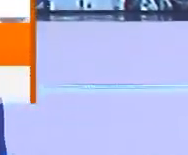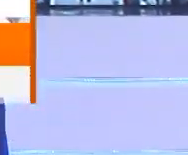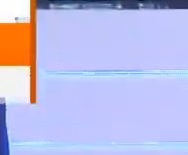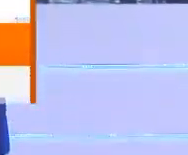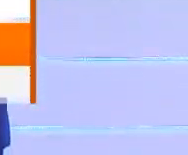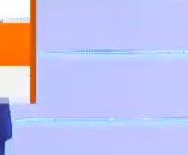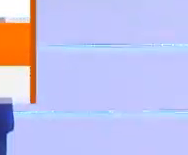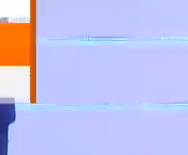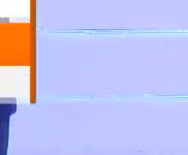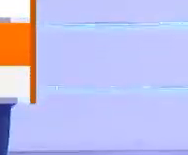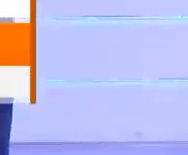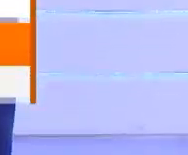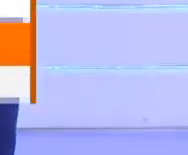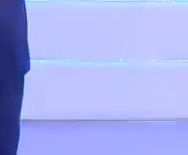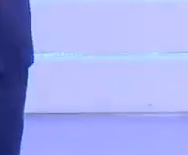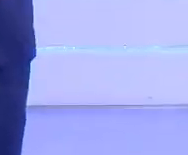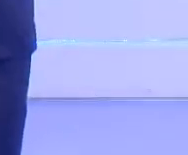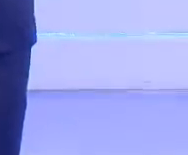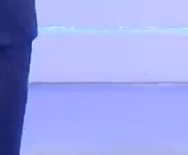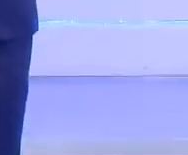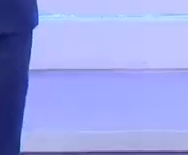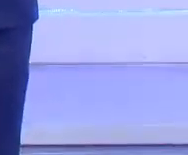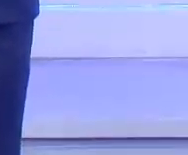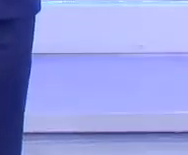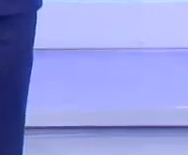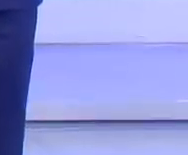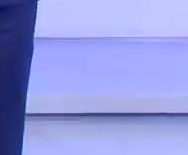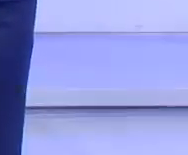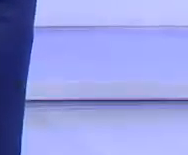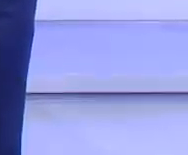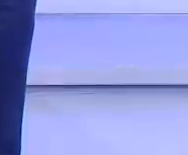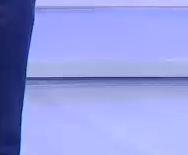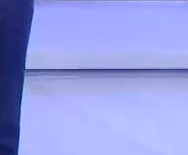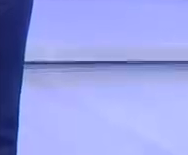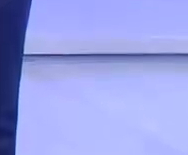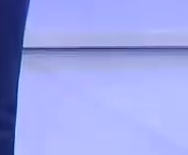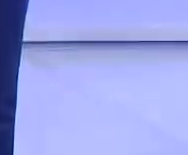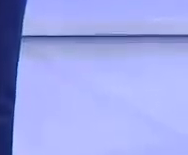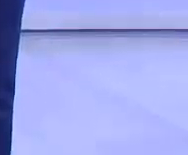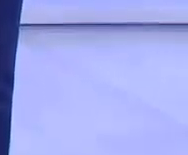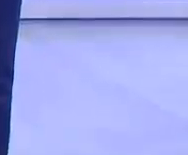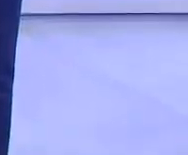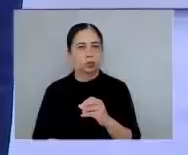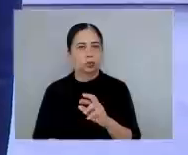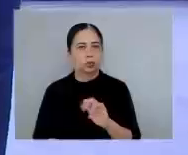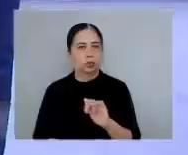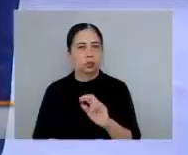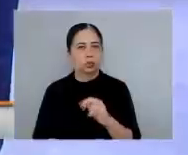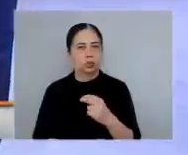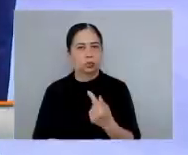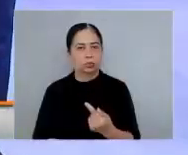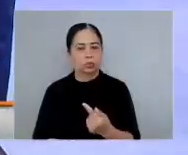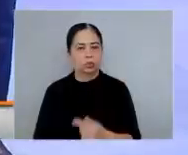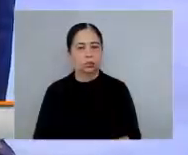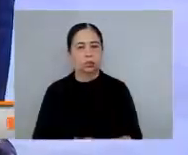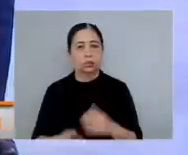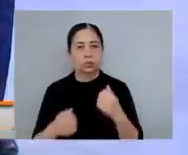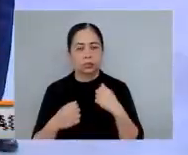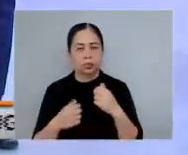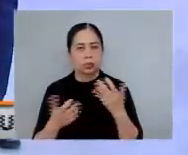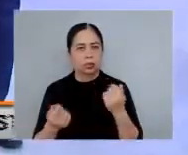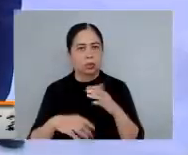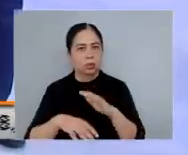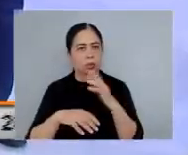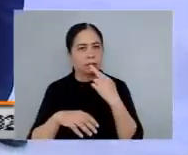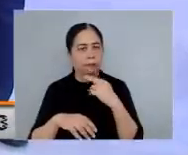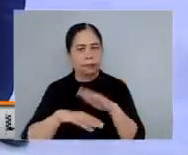aabot na sa 8000 residente ang apektado ng pananalasa ng bagyong guring isin na ilalim na rin sa Red Alert status ang apat